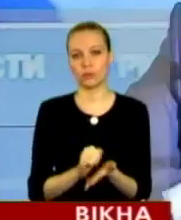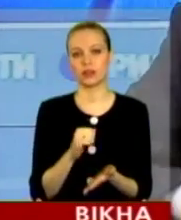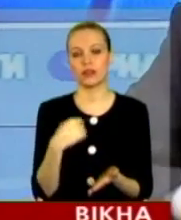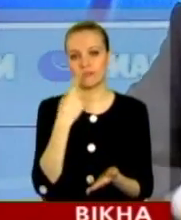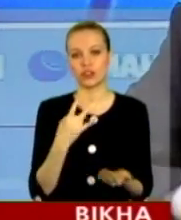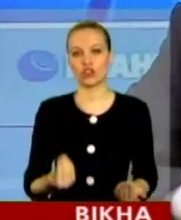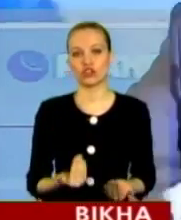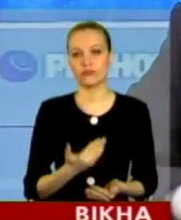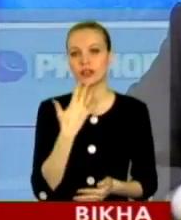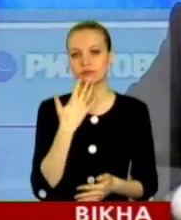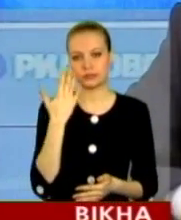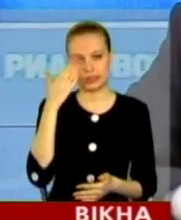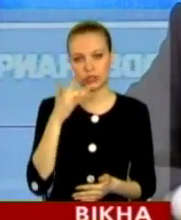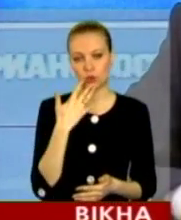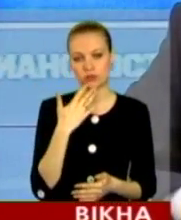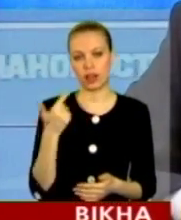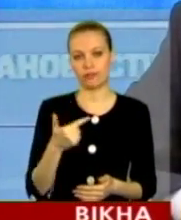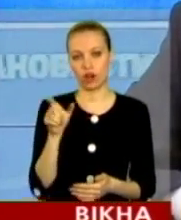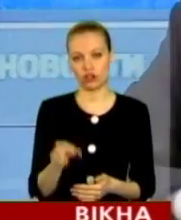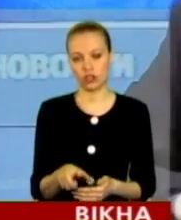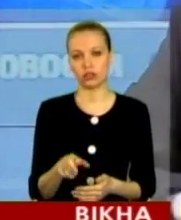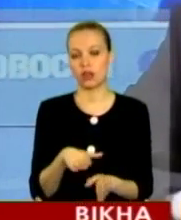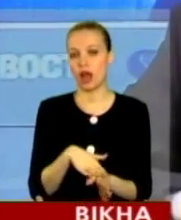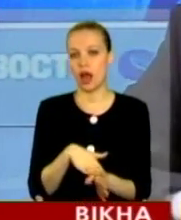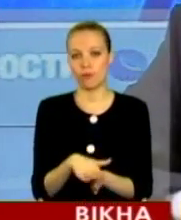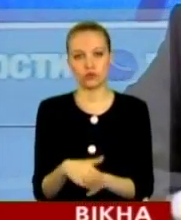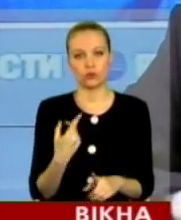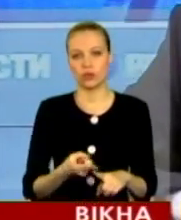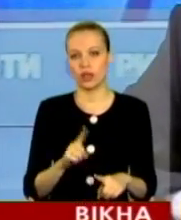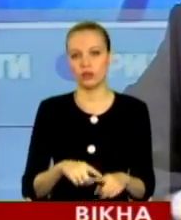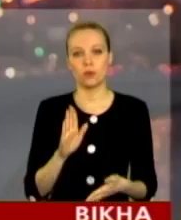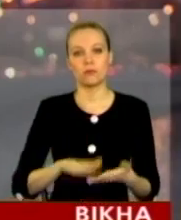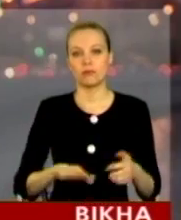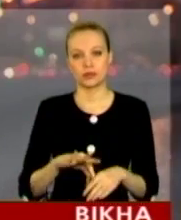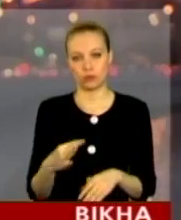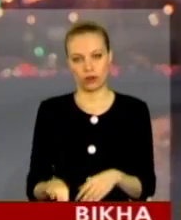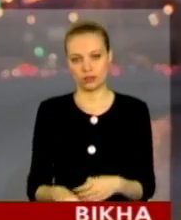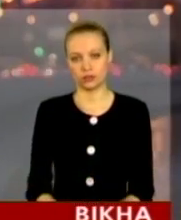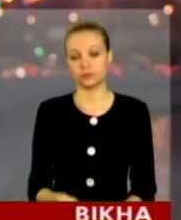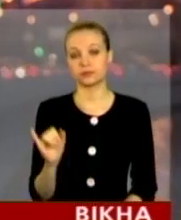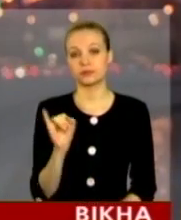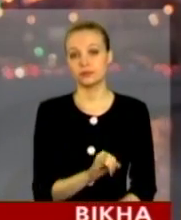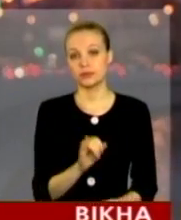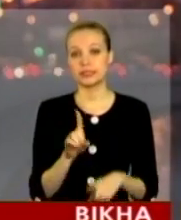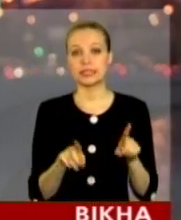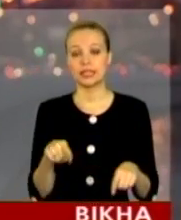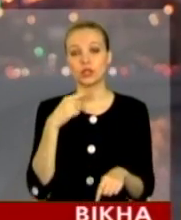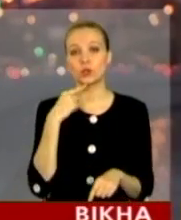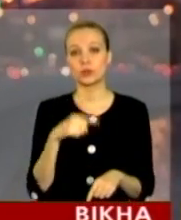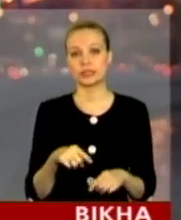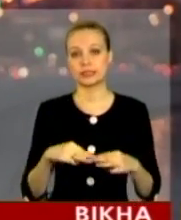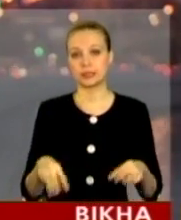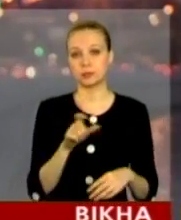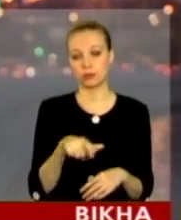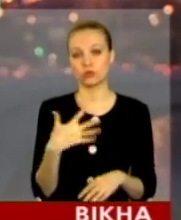жительство иностранного гражданина. Вот абсолютно это безболезненно. І деякі російські